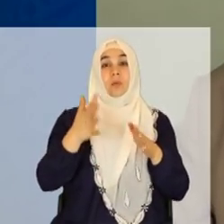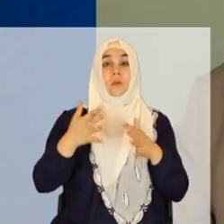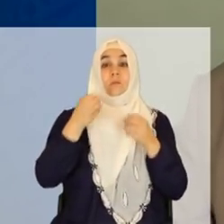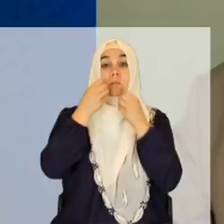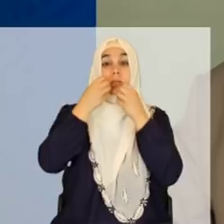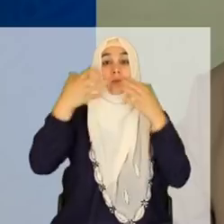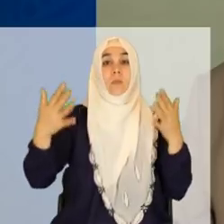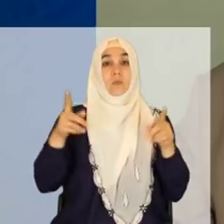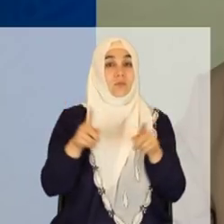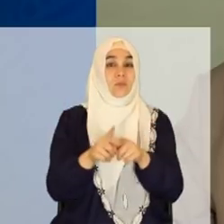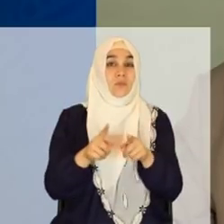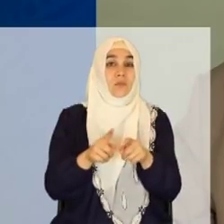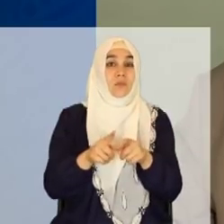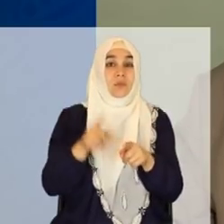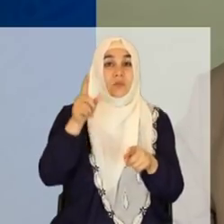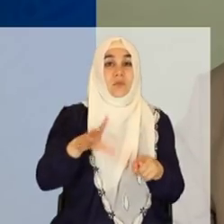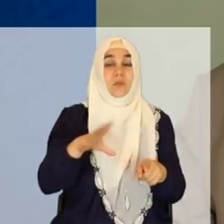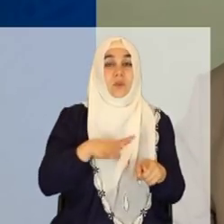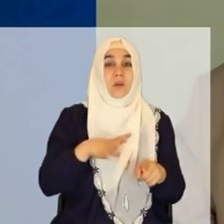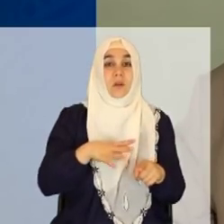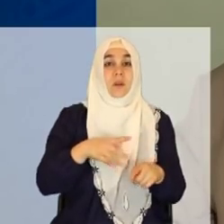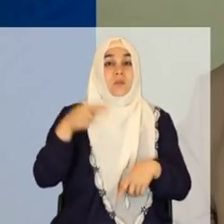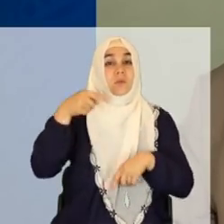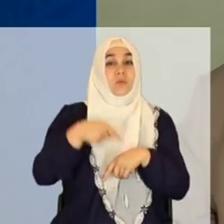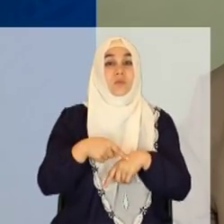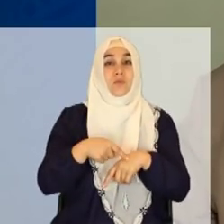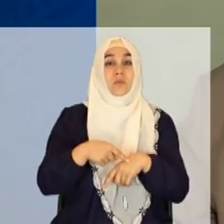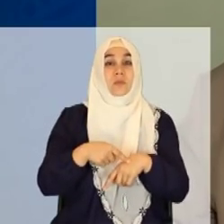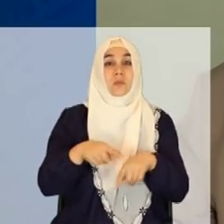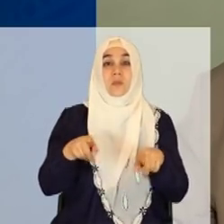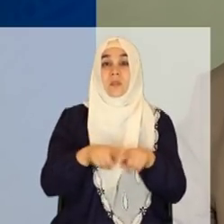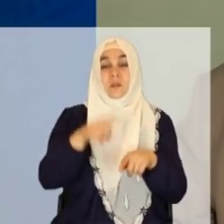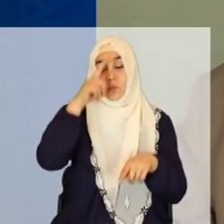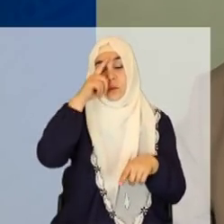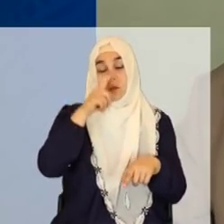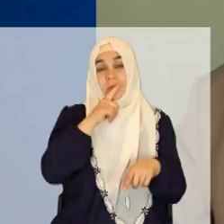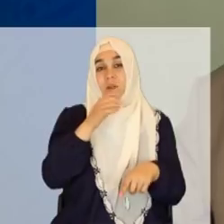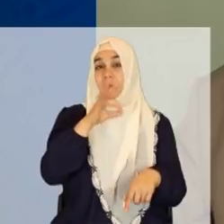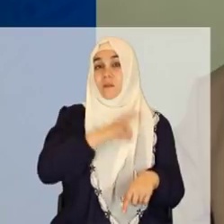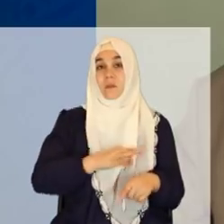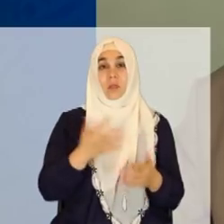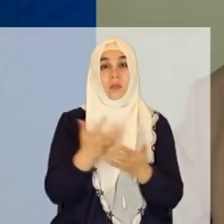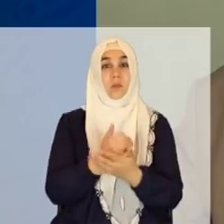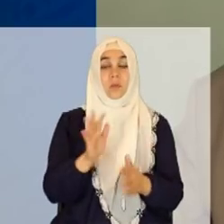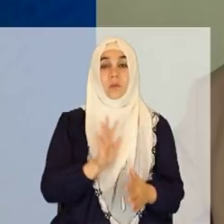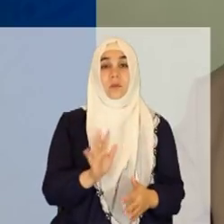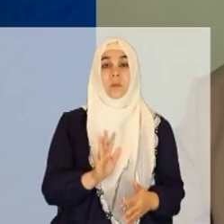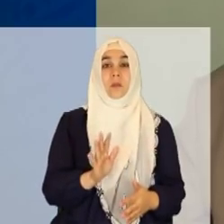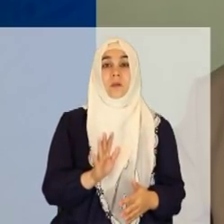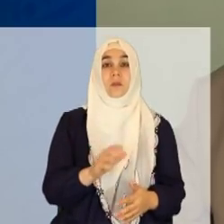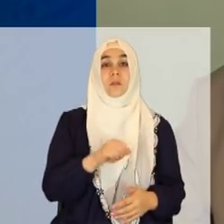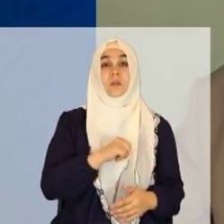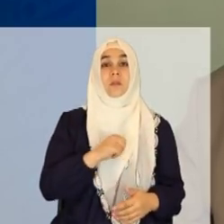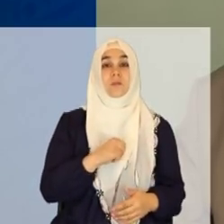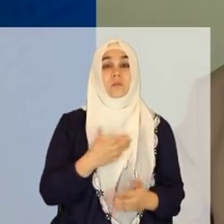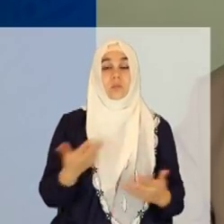bo'lsa, ana u odamning ro'zasining mohiyati yuzaga chiqmagan, hikmati bo'lmagan, undan